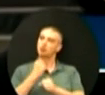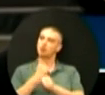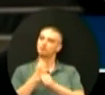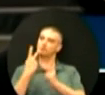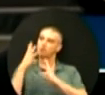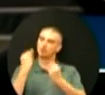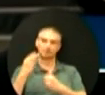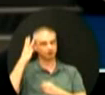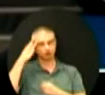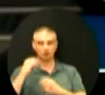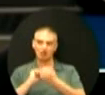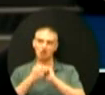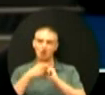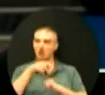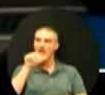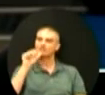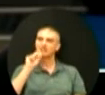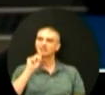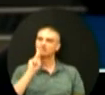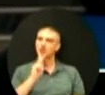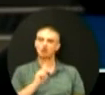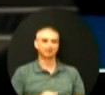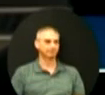טוב יותר, שלי יחימוביץ' או אבי ניסנקורן?